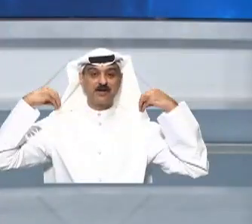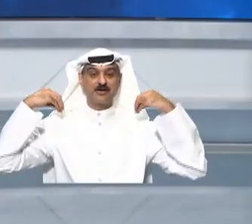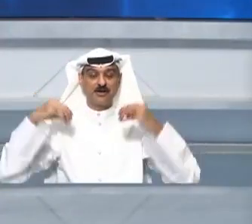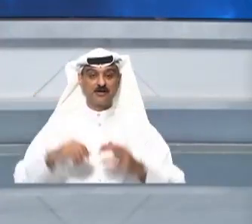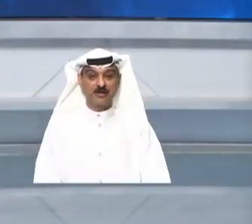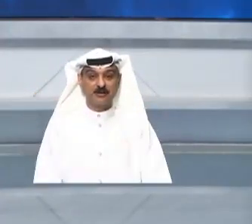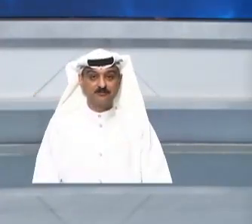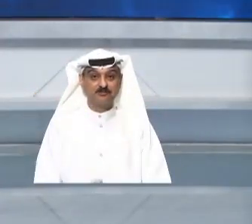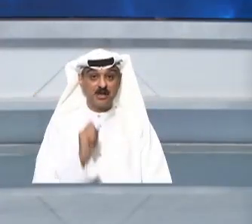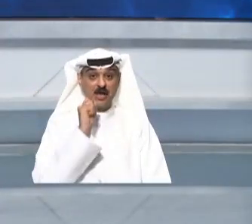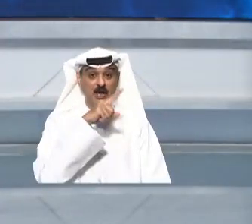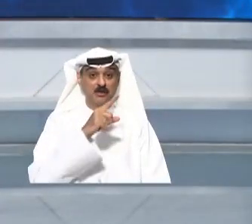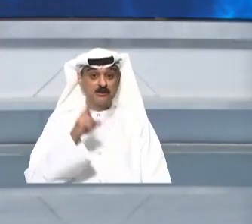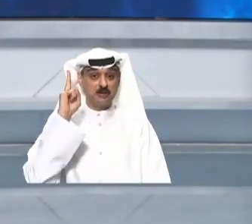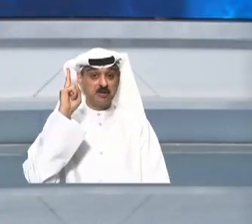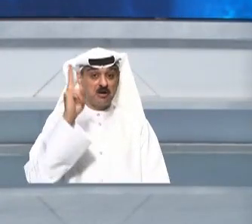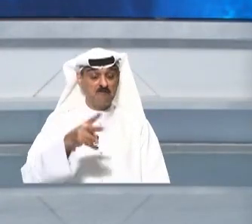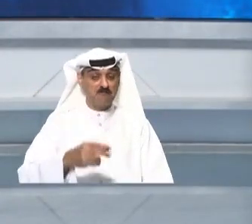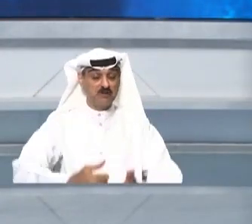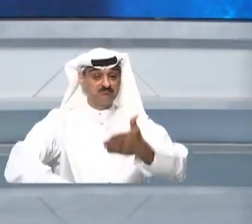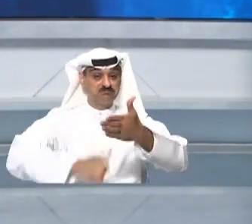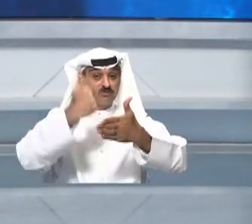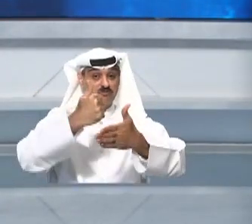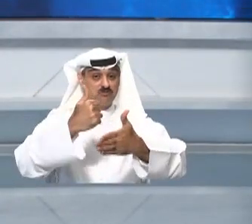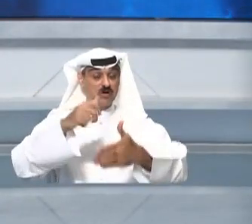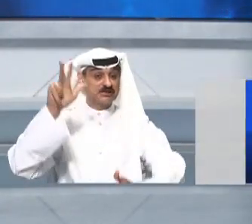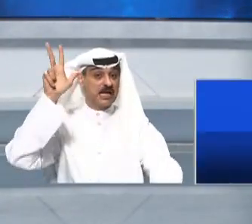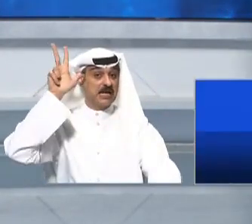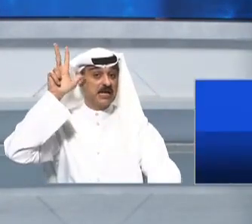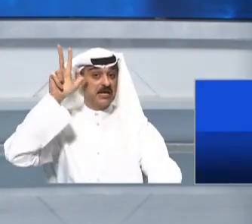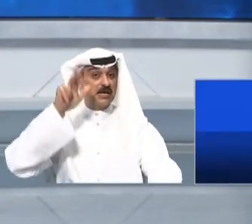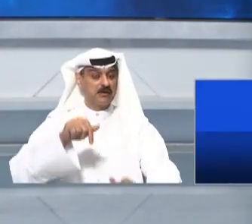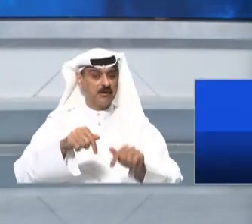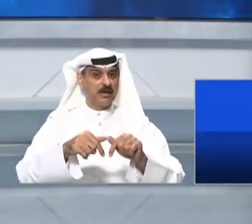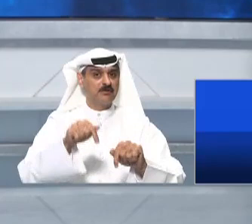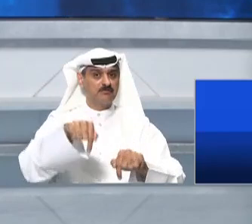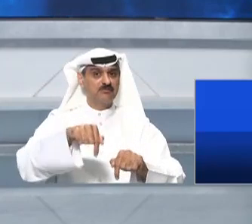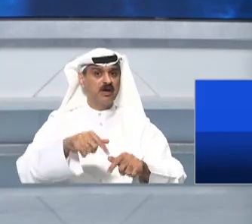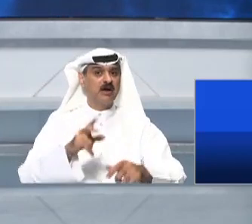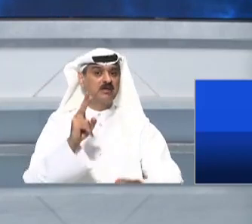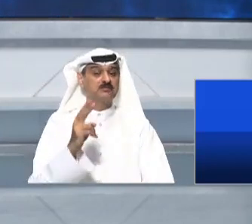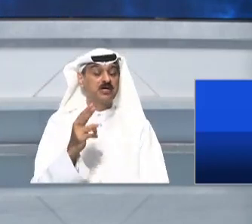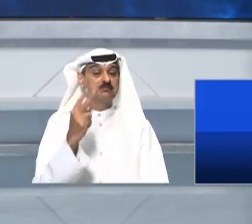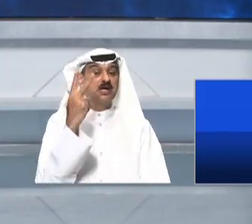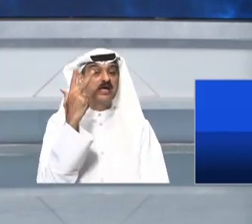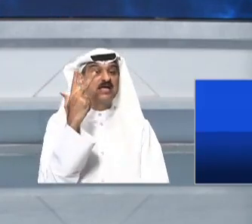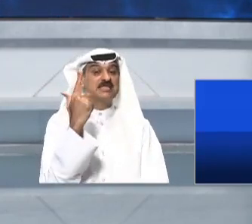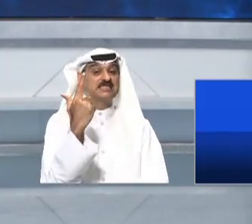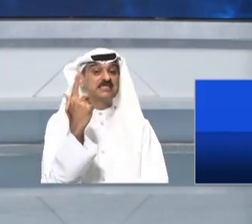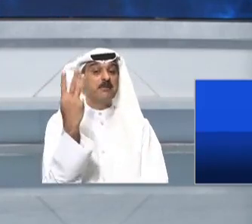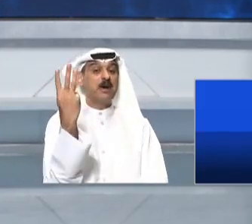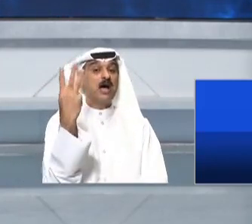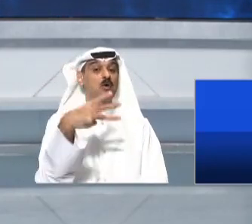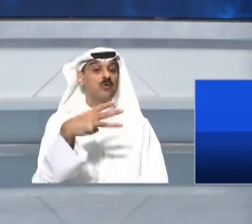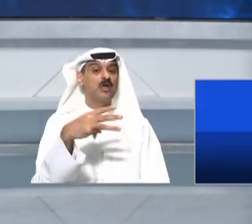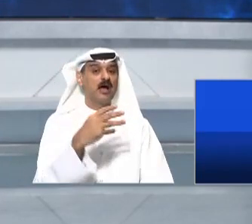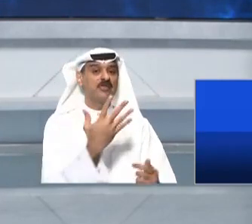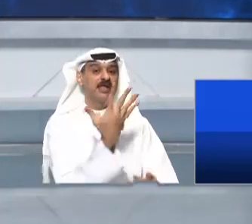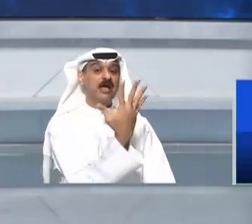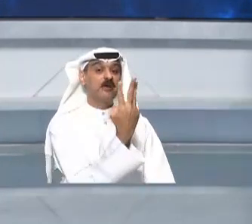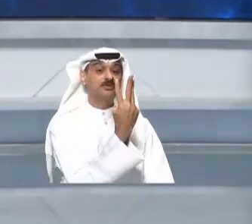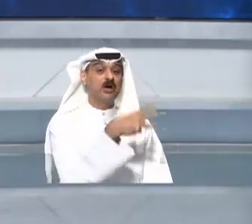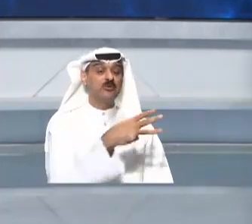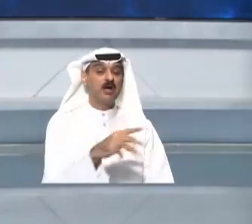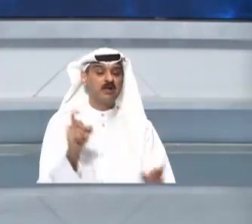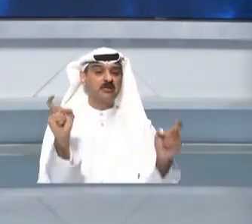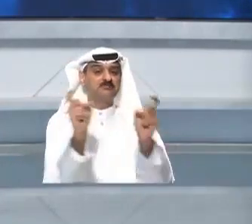حقق السلمية فوزا صعبا على الجرين متذيل الترتيب ب 37 هدفا مقابل 35 في اللقاء الذي